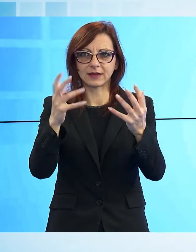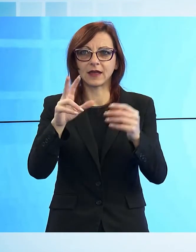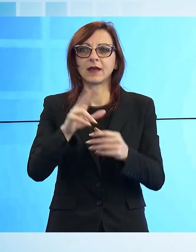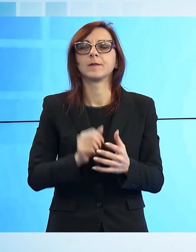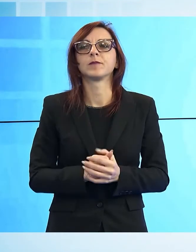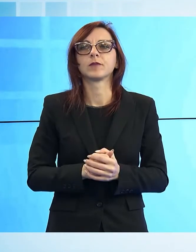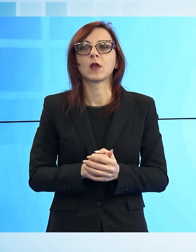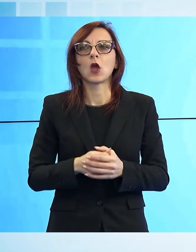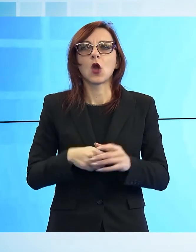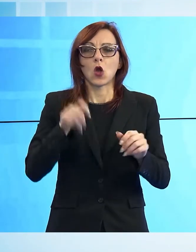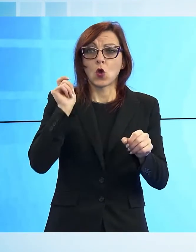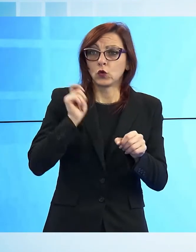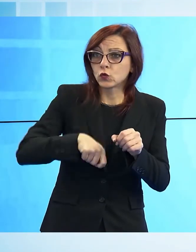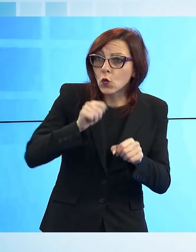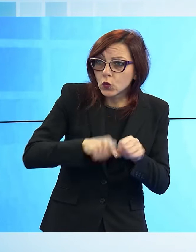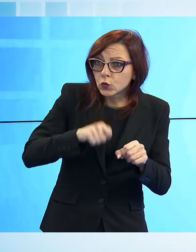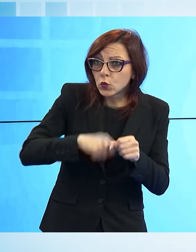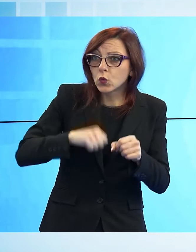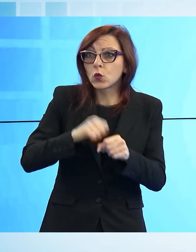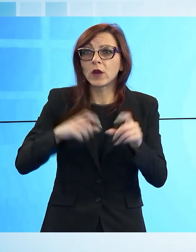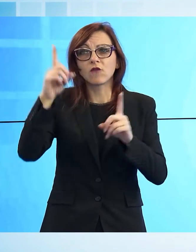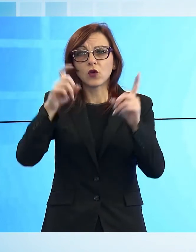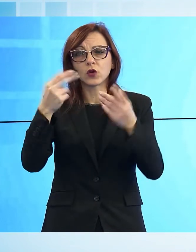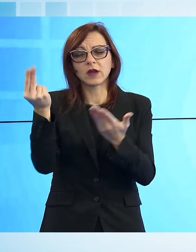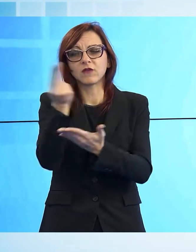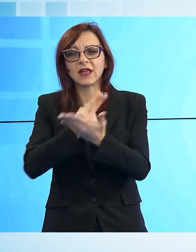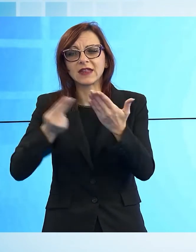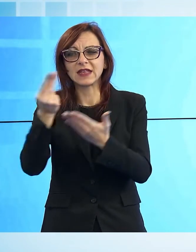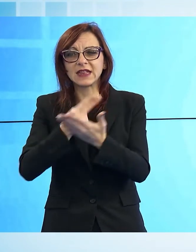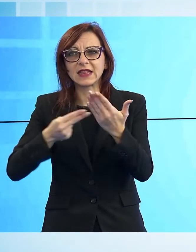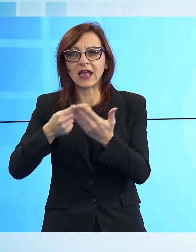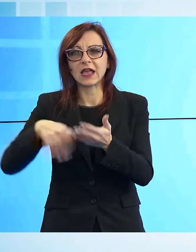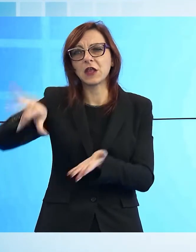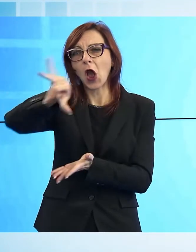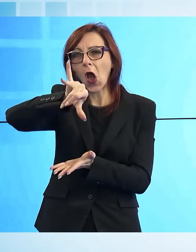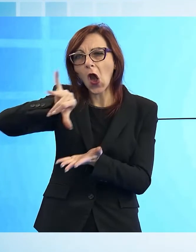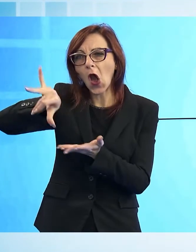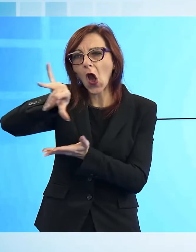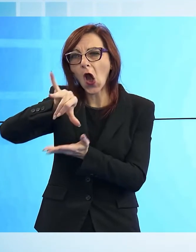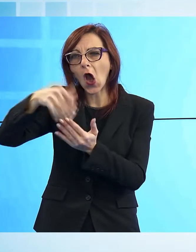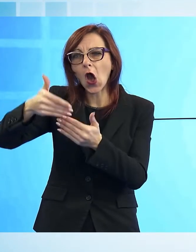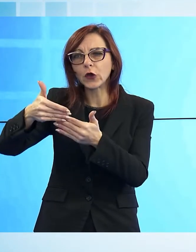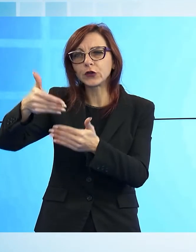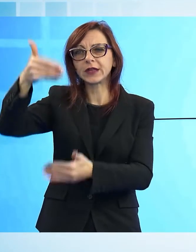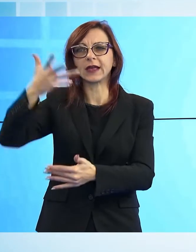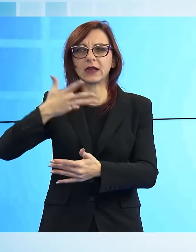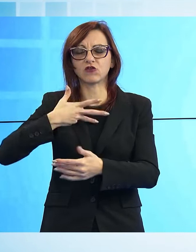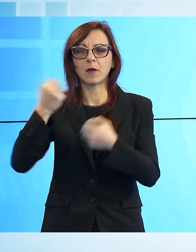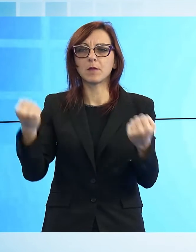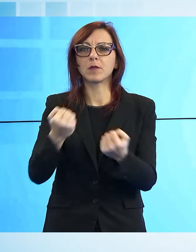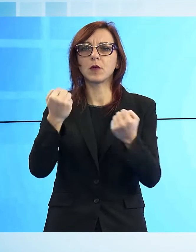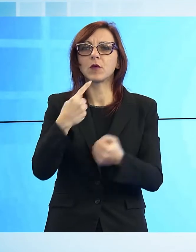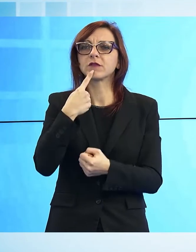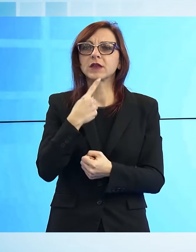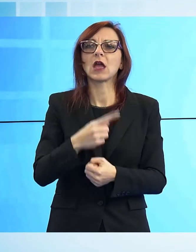Sculture, fotografie, disegni, installazioni, oli su tela e tanto altro nella mostra in comune promossa dalle artiste Giorgia Madiai e Carrie